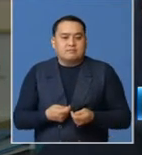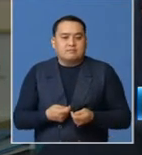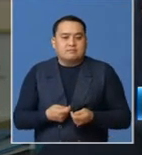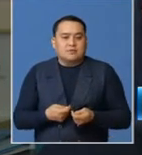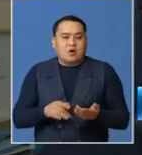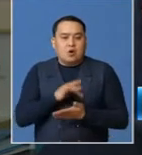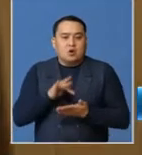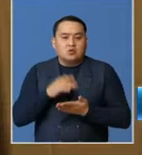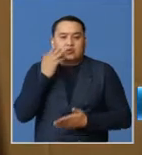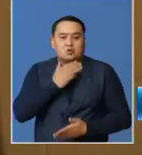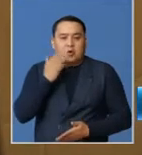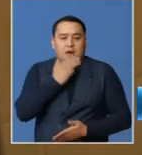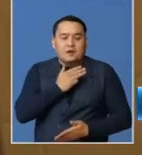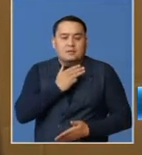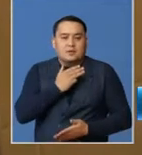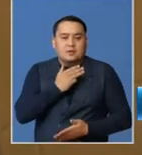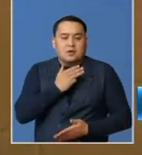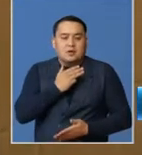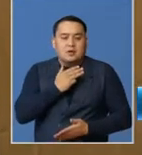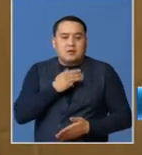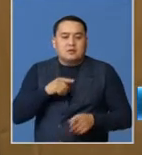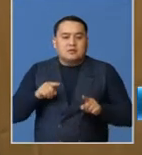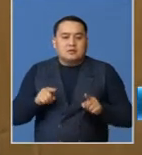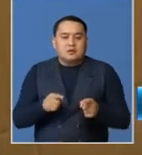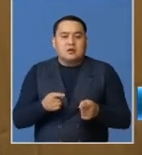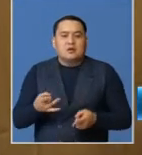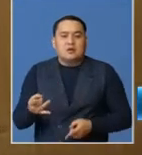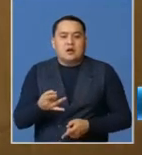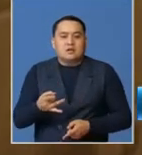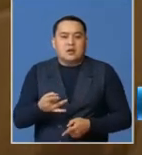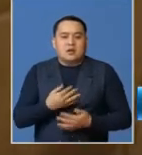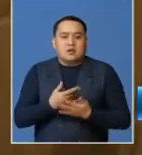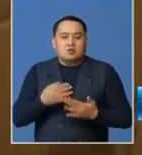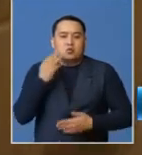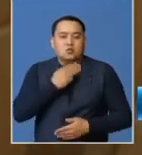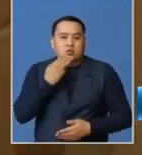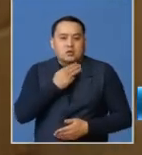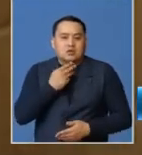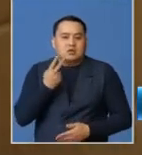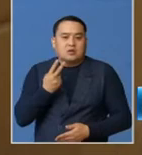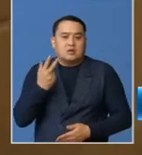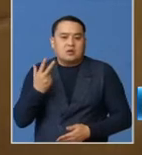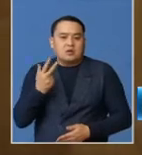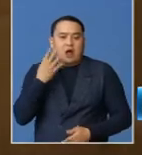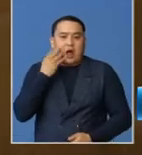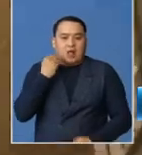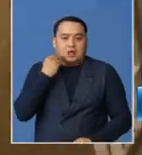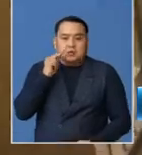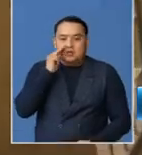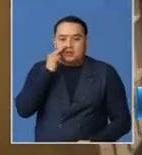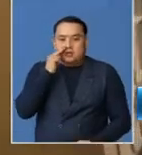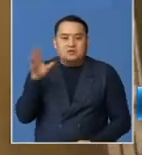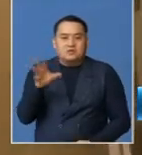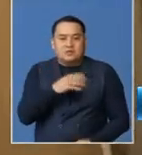в городе Уштобе. Подозреваемых задержали в разных регионах страны. Одного в Уштобе, второго и третьего доставили из Алматы и Шымкента.